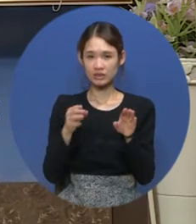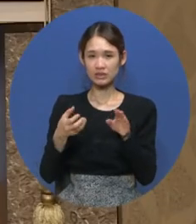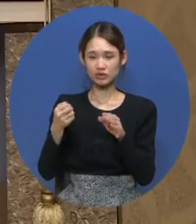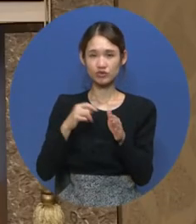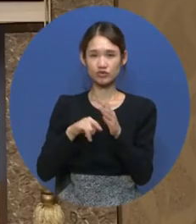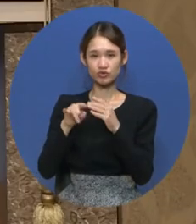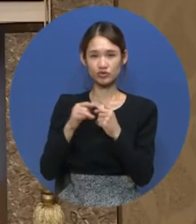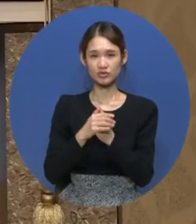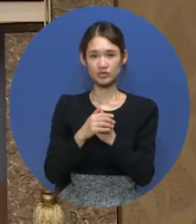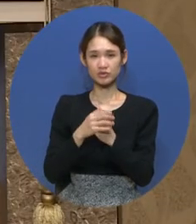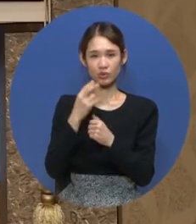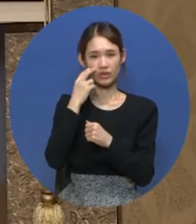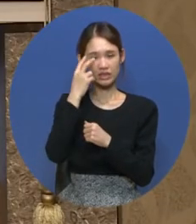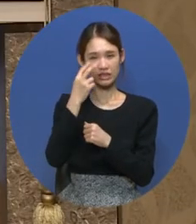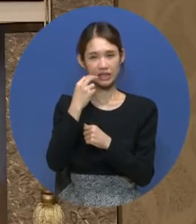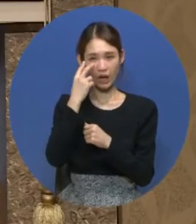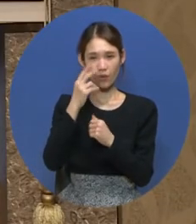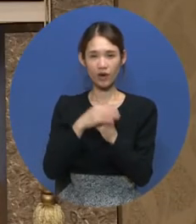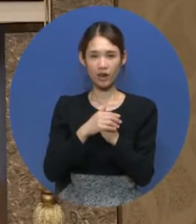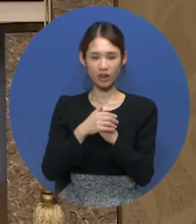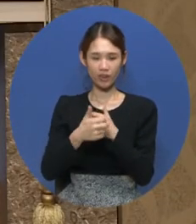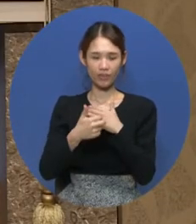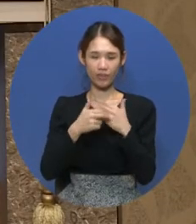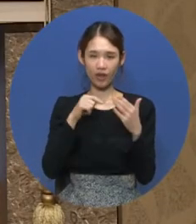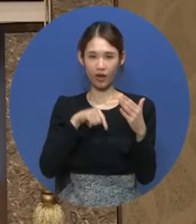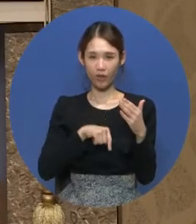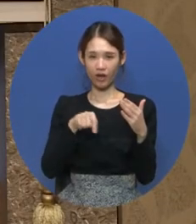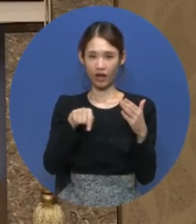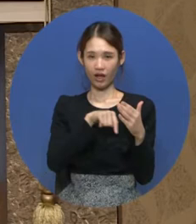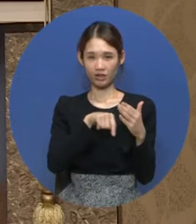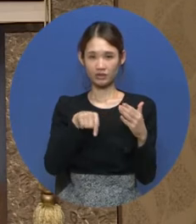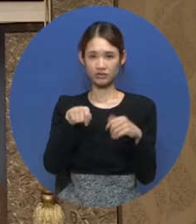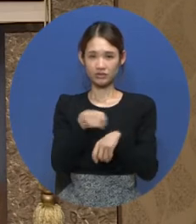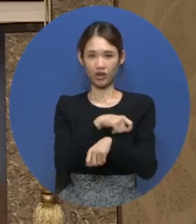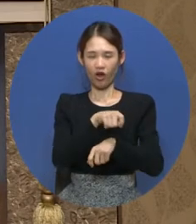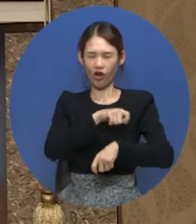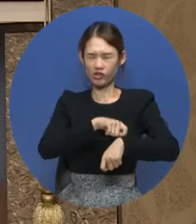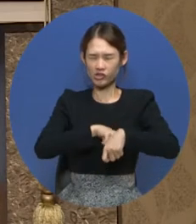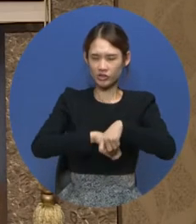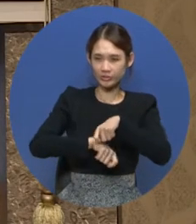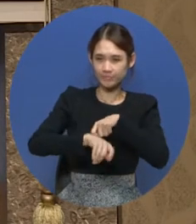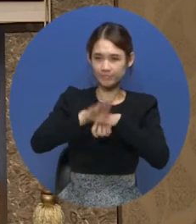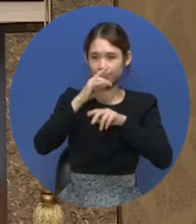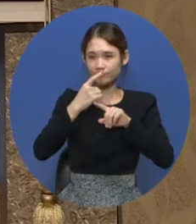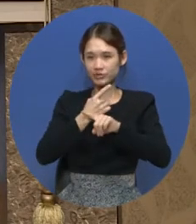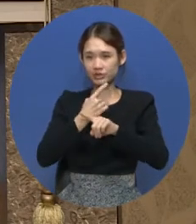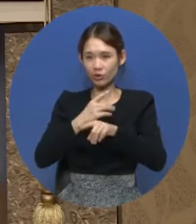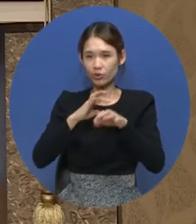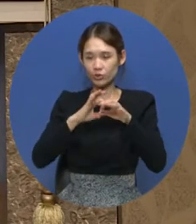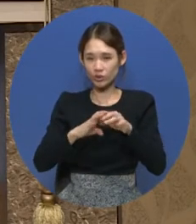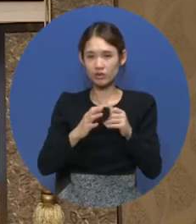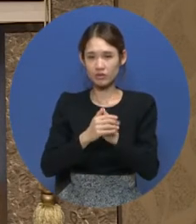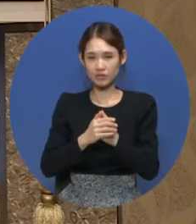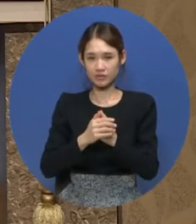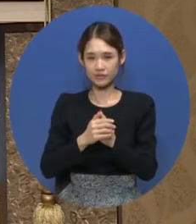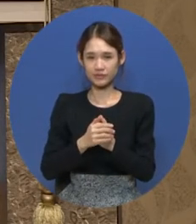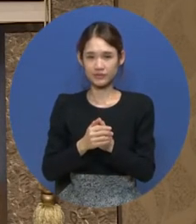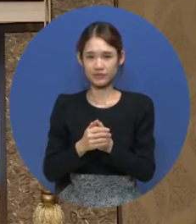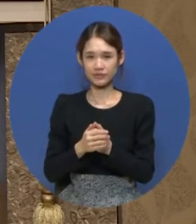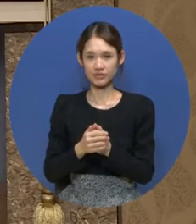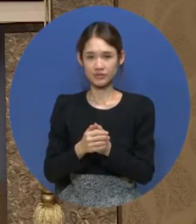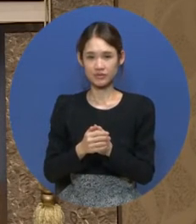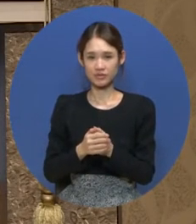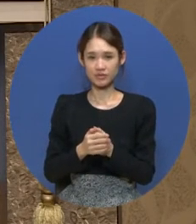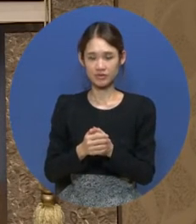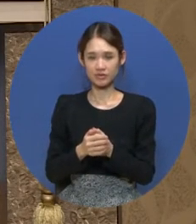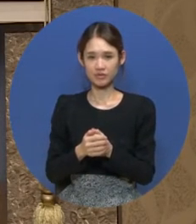것이다 2개월간의 그 몇 가 적인 적극적인 치료에 의해서 2분들이 더 이상 나아갈 수가 없다 라는 판정 기준을